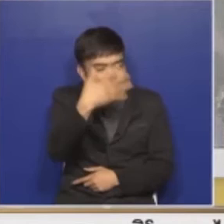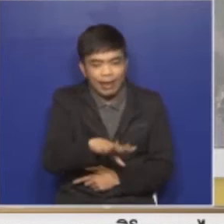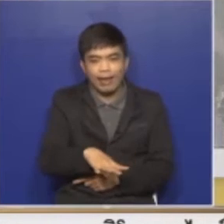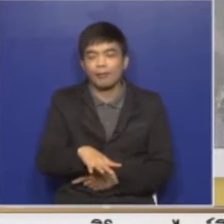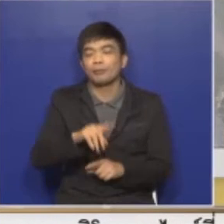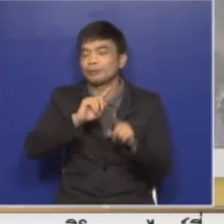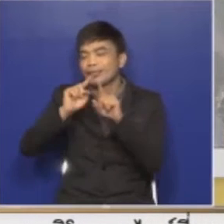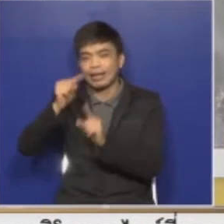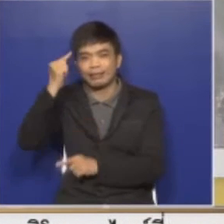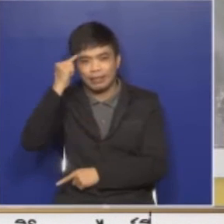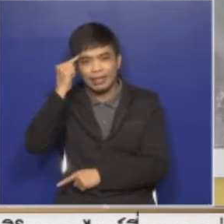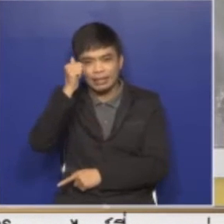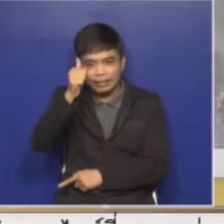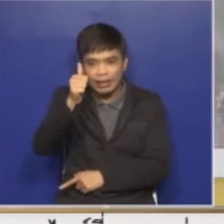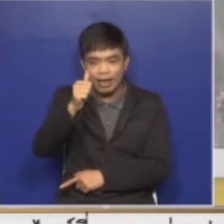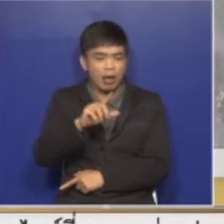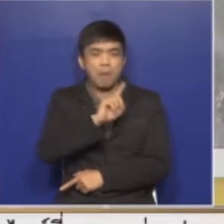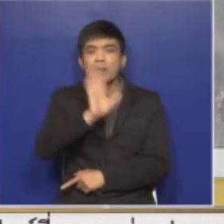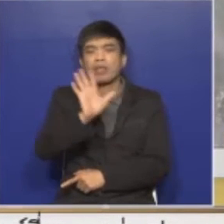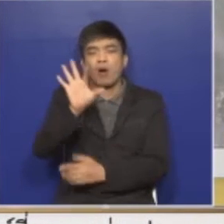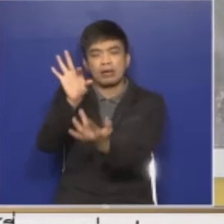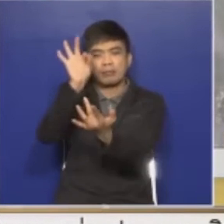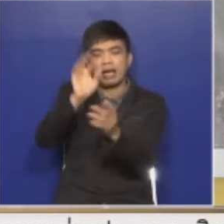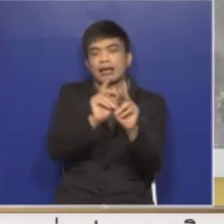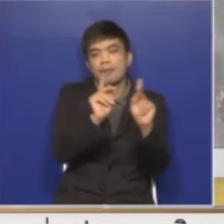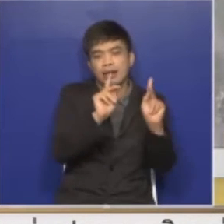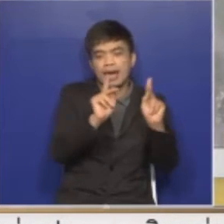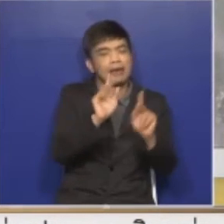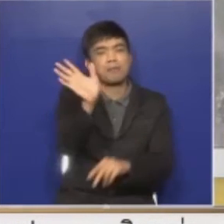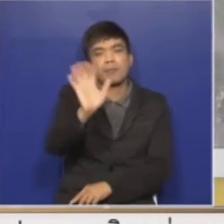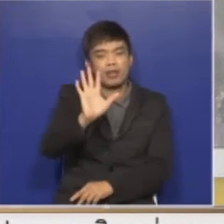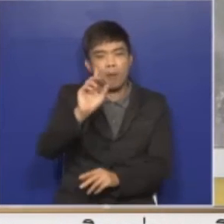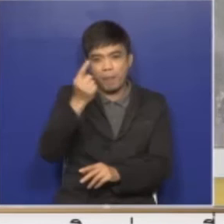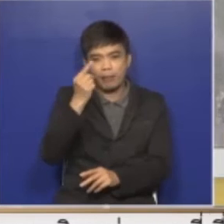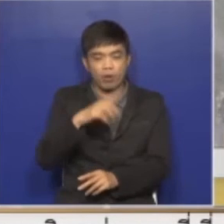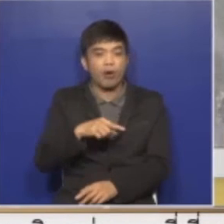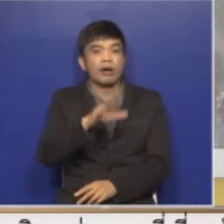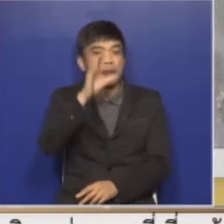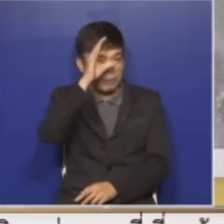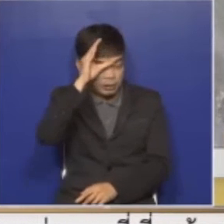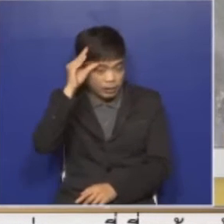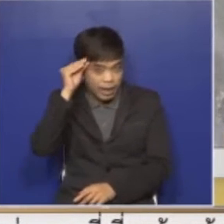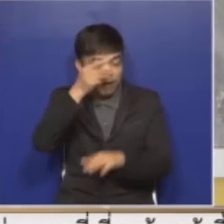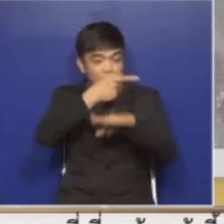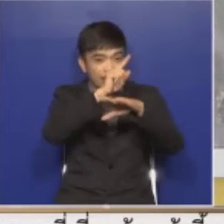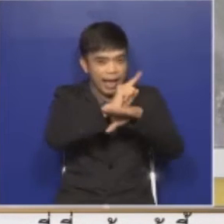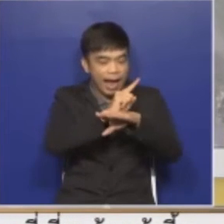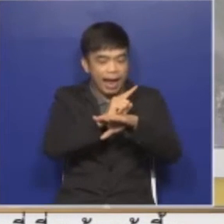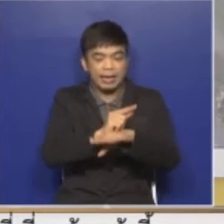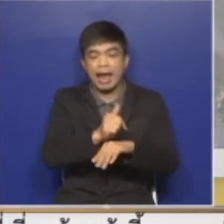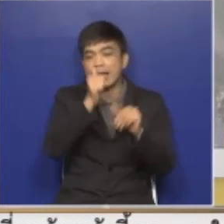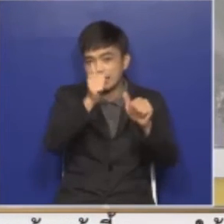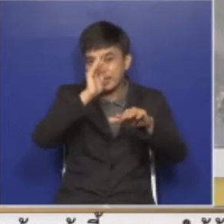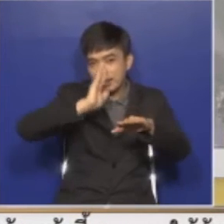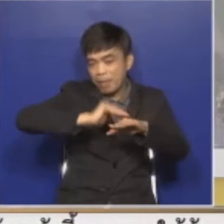เป็นคณะกรรมการปรองดองนะครับท่านอยากทำอะไรความชื่อถือท่านมีอยู่สูงนะครับเอามาปรึกษาหารือคุย